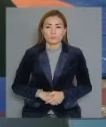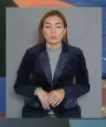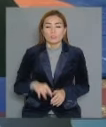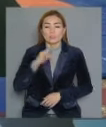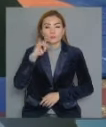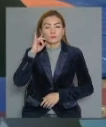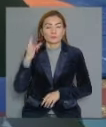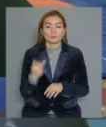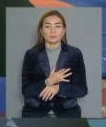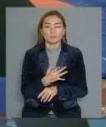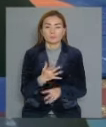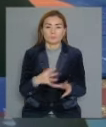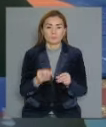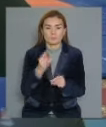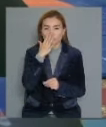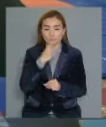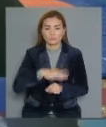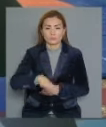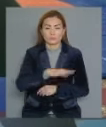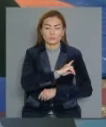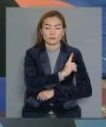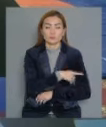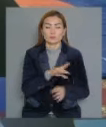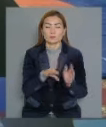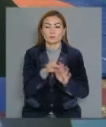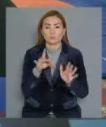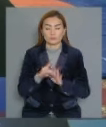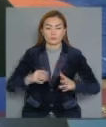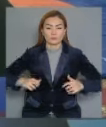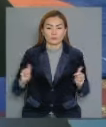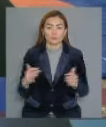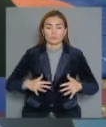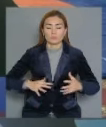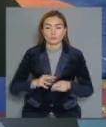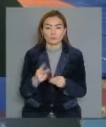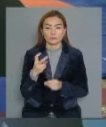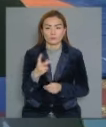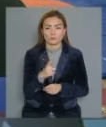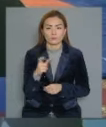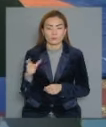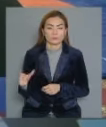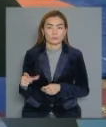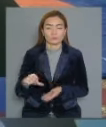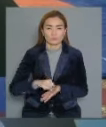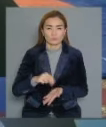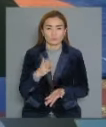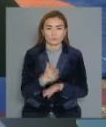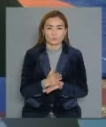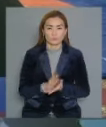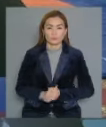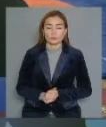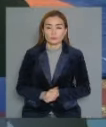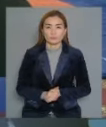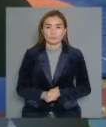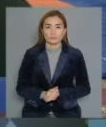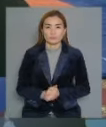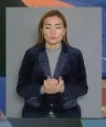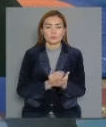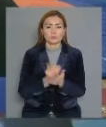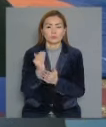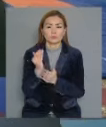біріншілік, Қазақстанның шет-шетінен ең мықты-мықты спортшылар жиналды. Шамамен 200 шақты спортшылар жиналып, осы жоғары